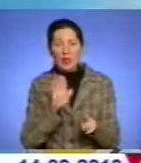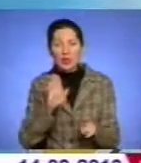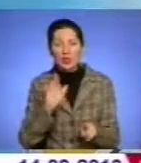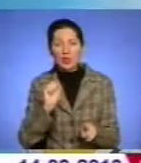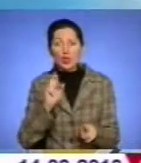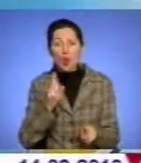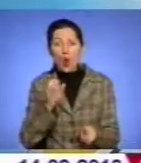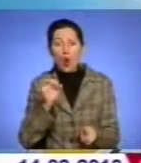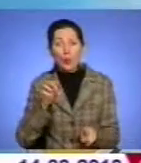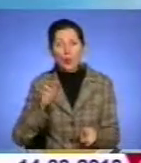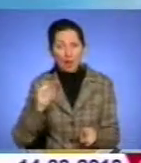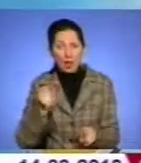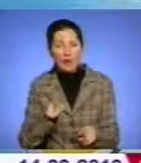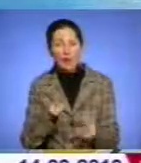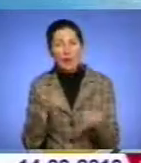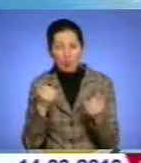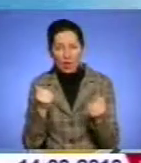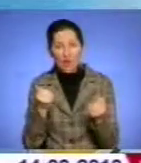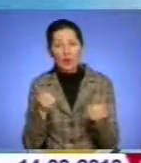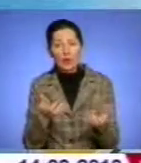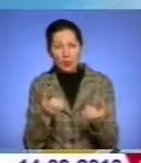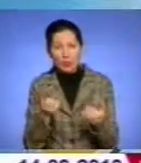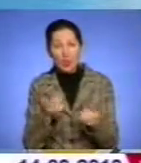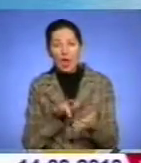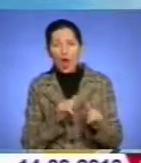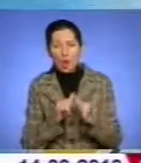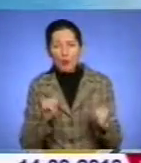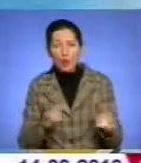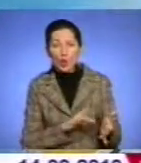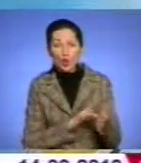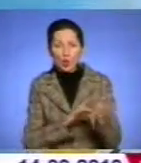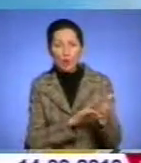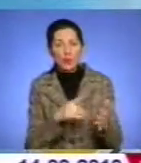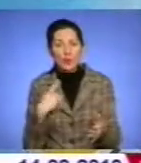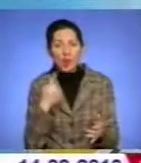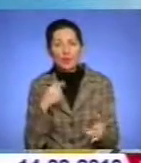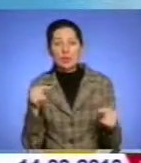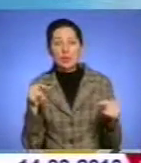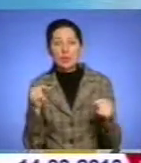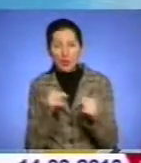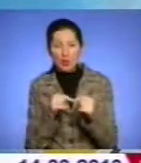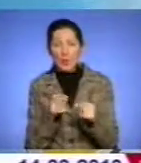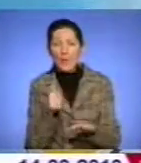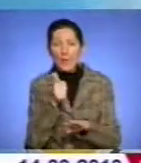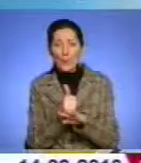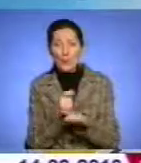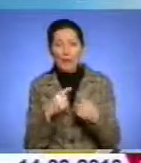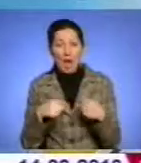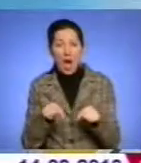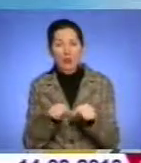він підтримав все-таки і підтримує розвиток туризму в області, де визначено пріоритетну галузь в